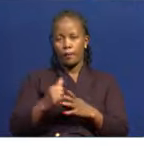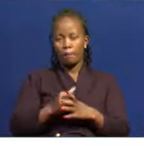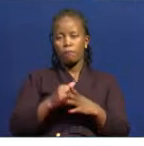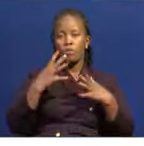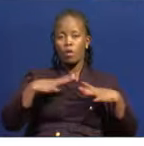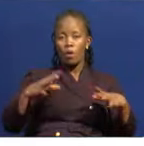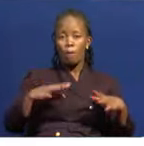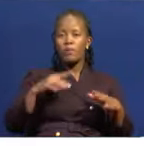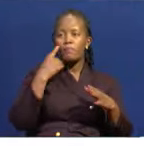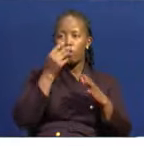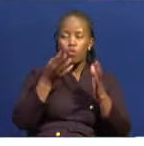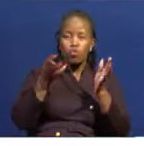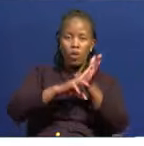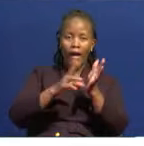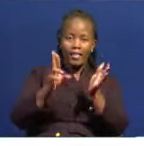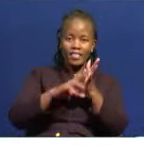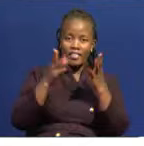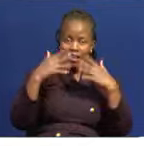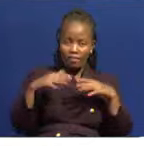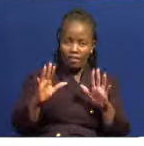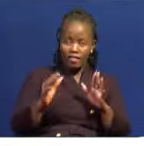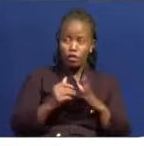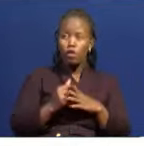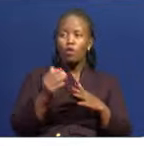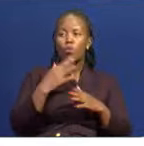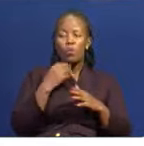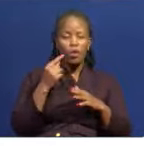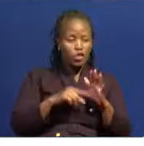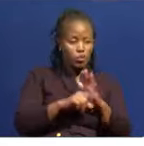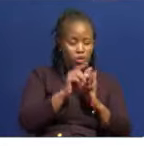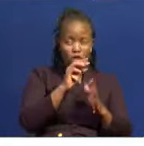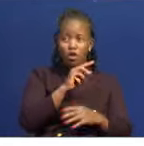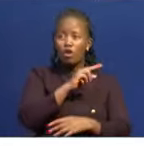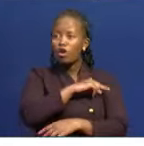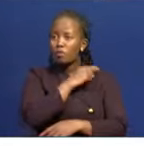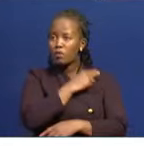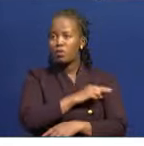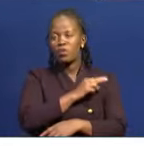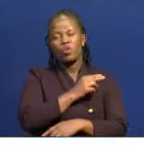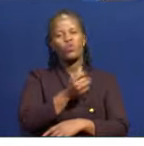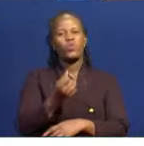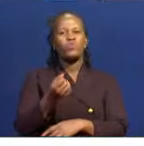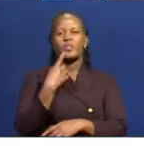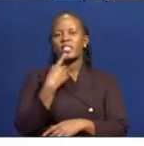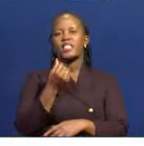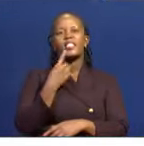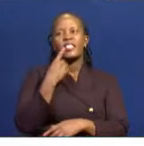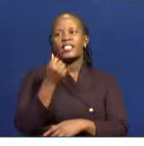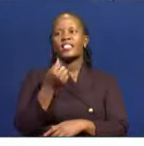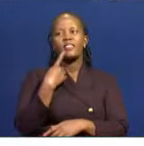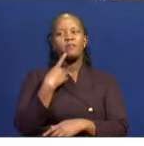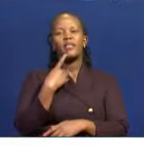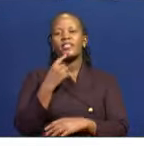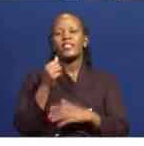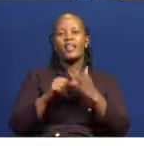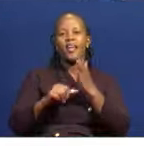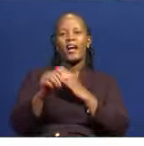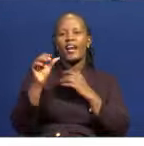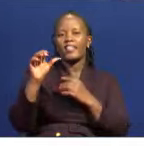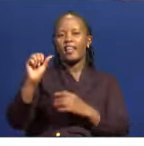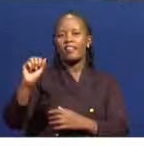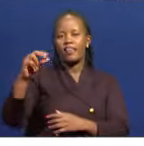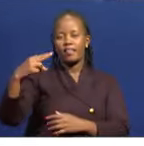registered and they want to go to hospital, they will receive treatment or services under the SHAB